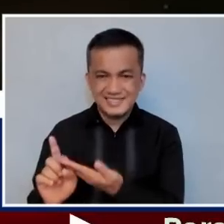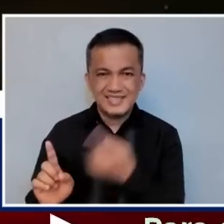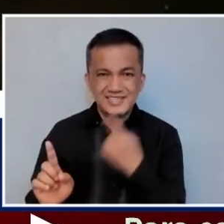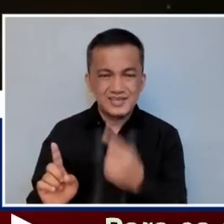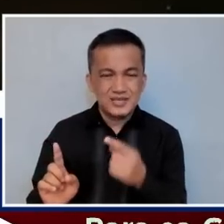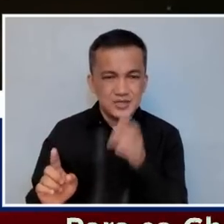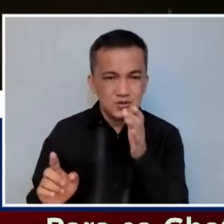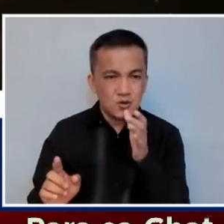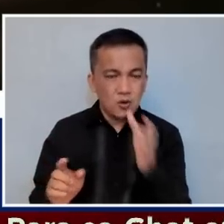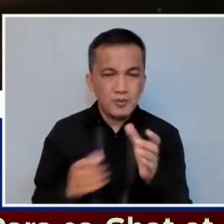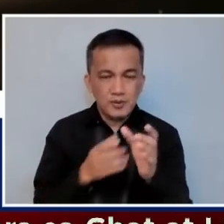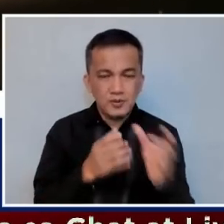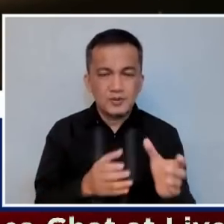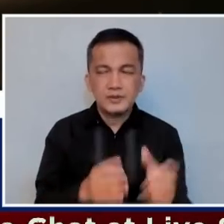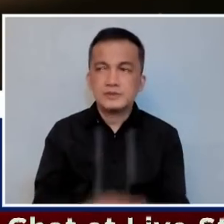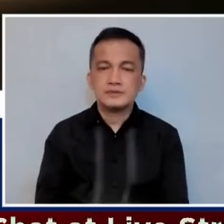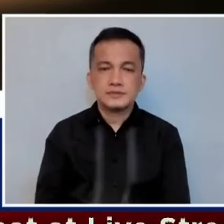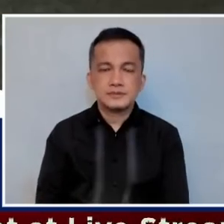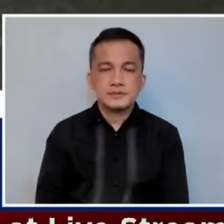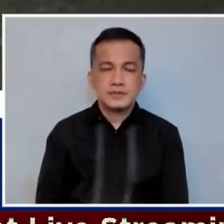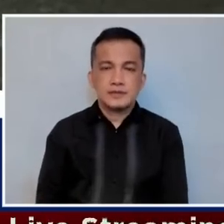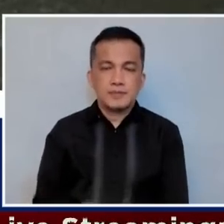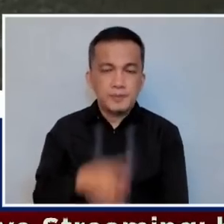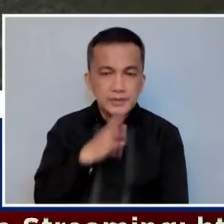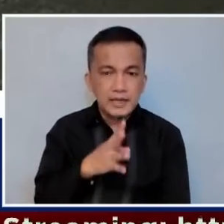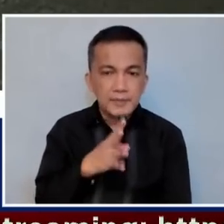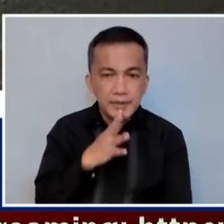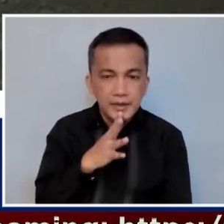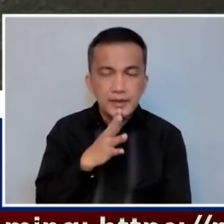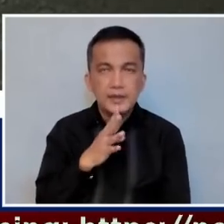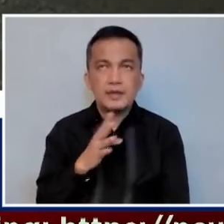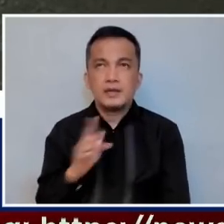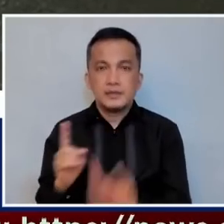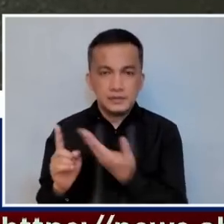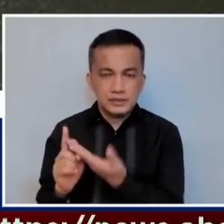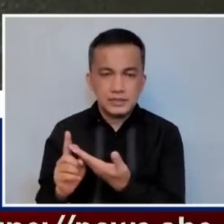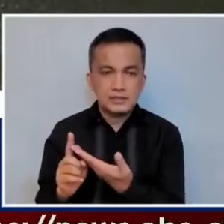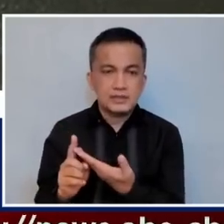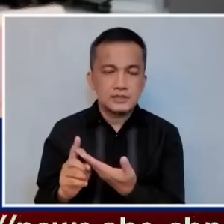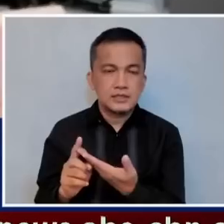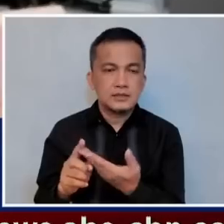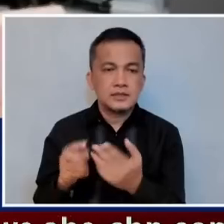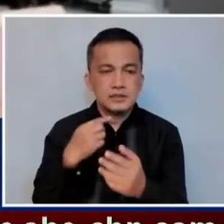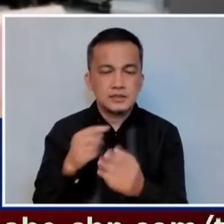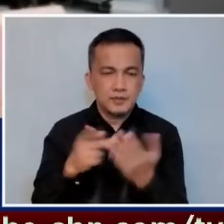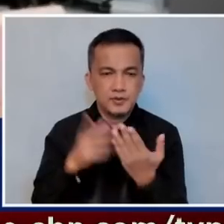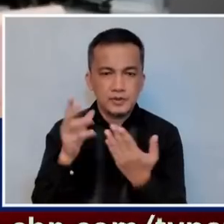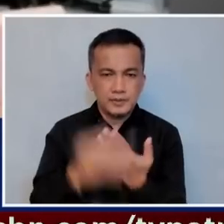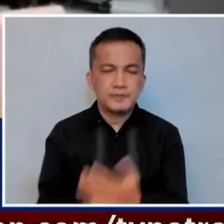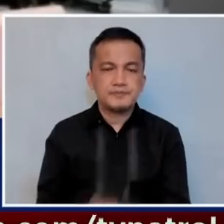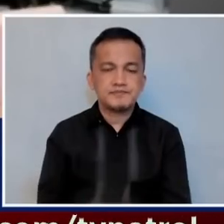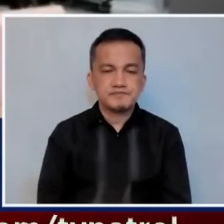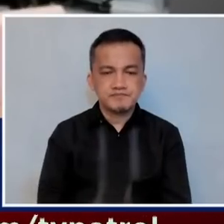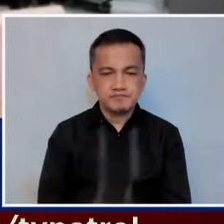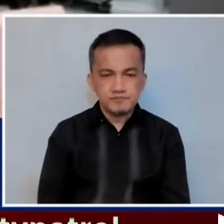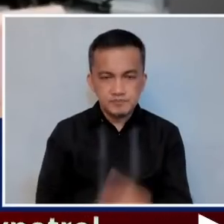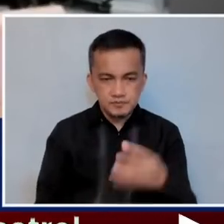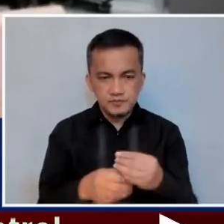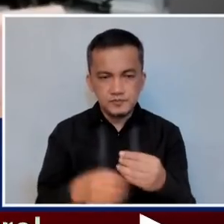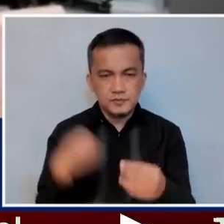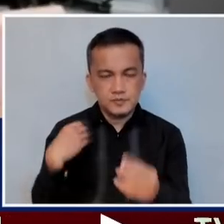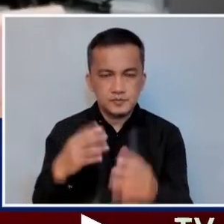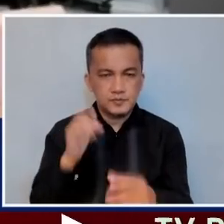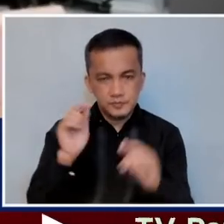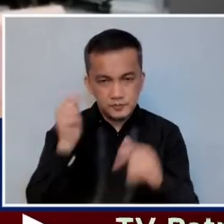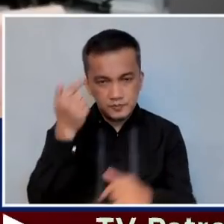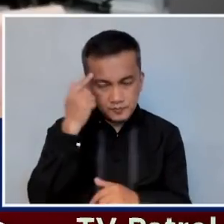at naging nasabi o doon sa kanyang broadcast program. Maliban sa ilang opisyal ng gobyerno,